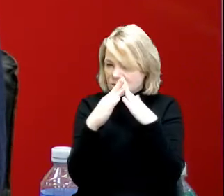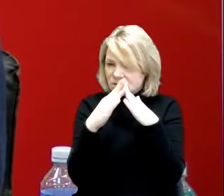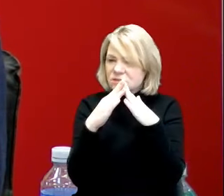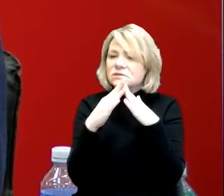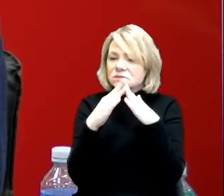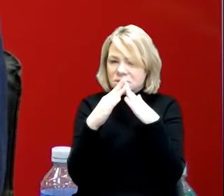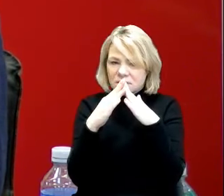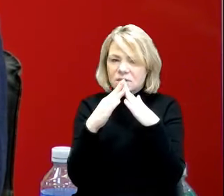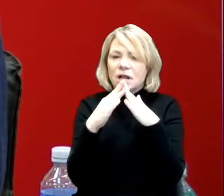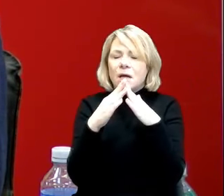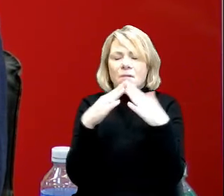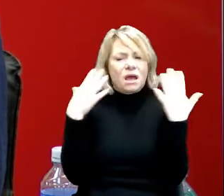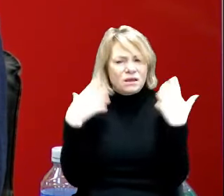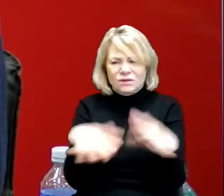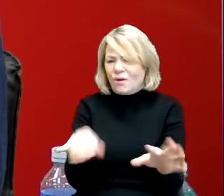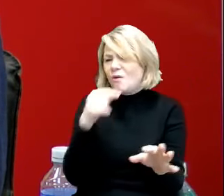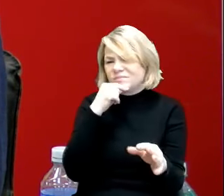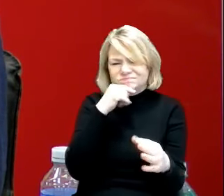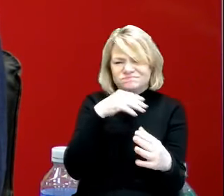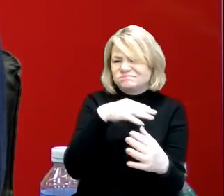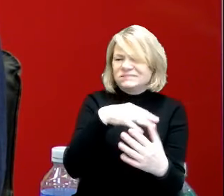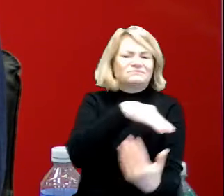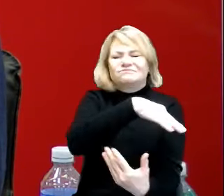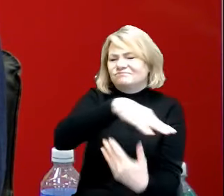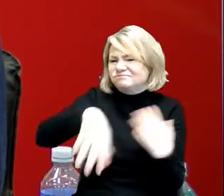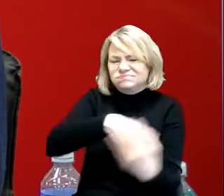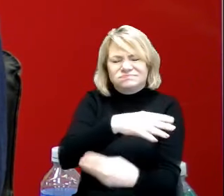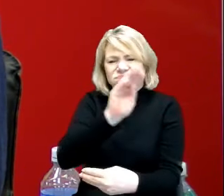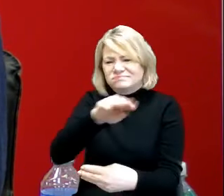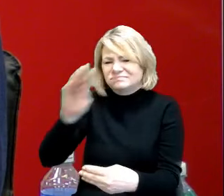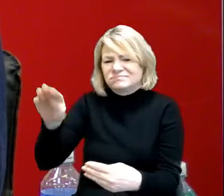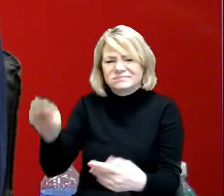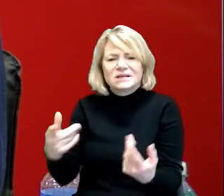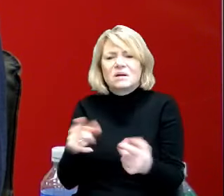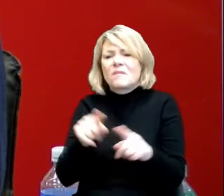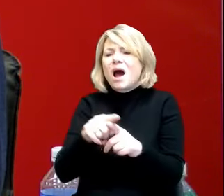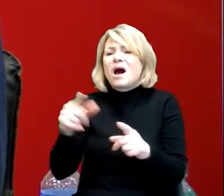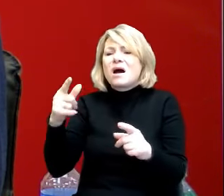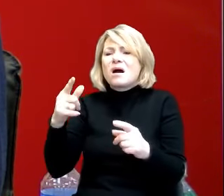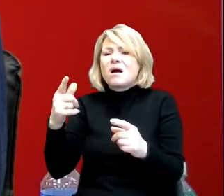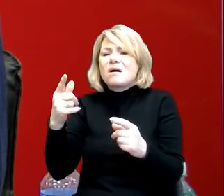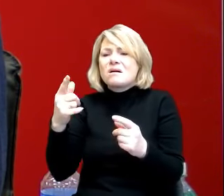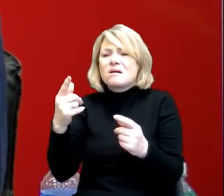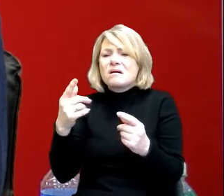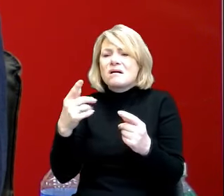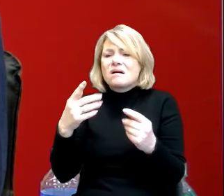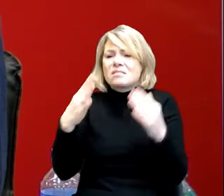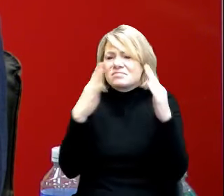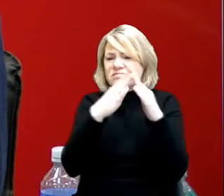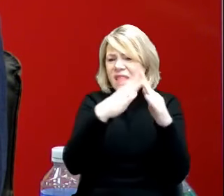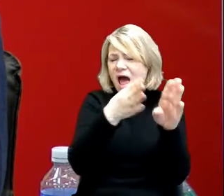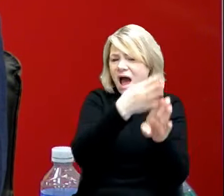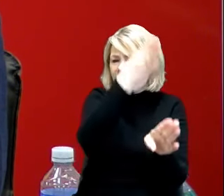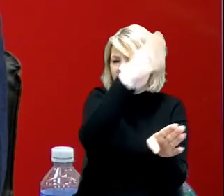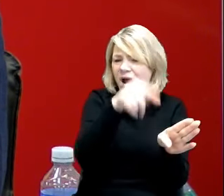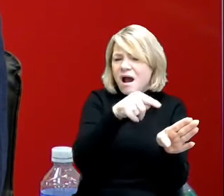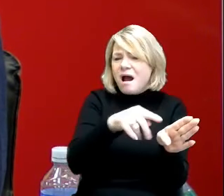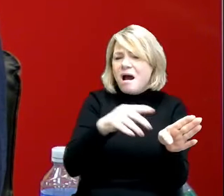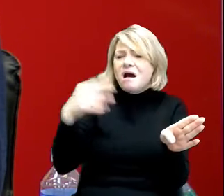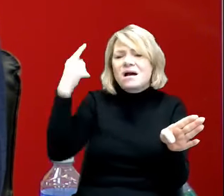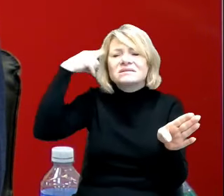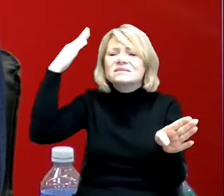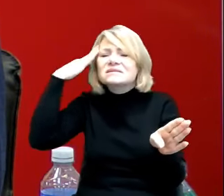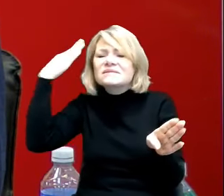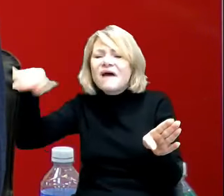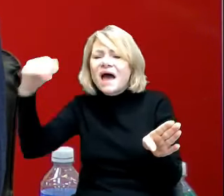sujaukia parkavimo sistemą ir kiemuose buvo labai daug pašalinių automobilių ir būtent sutvarkymas kaip